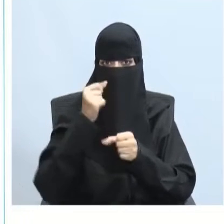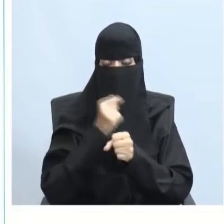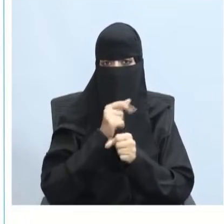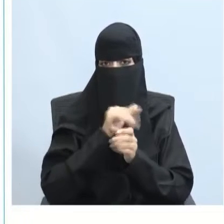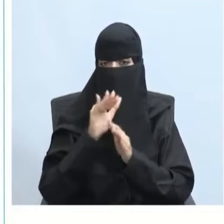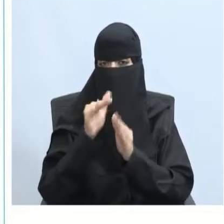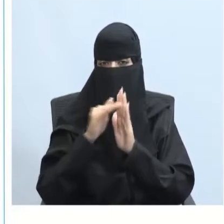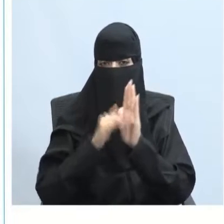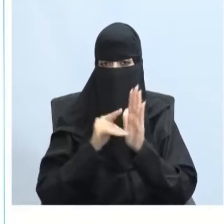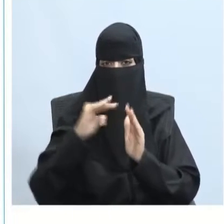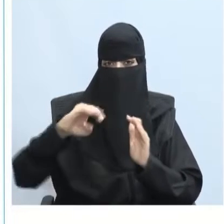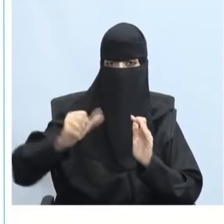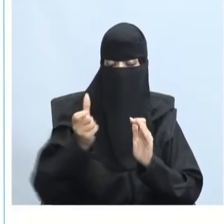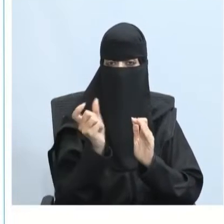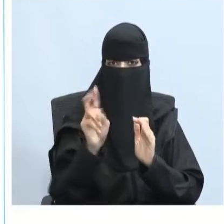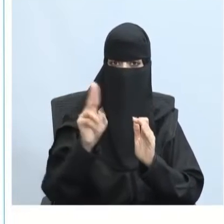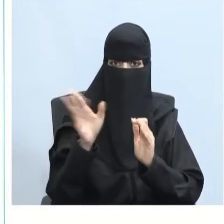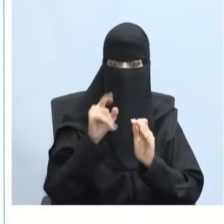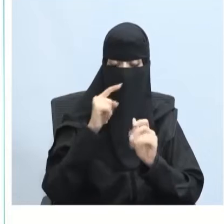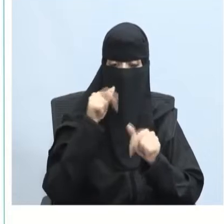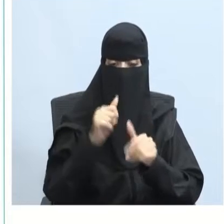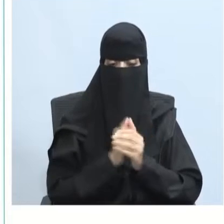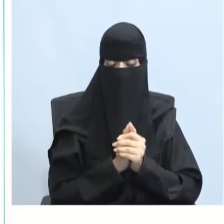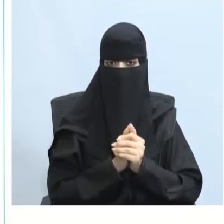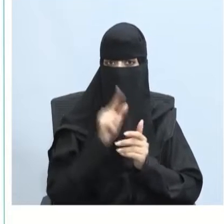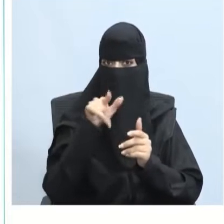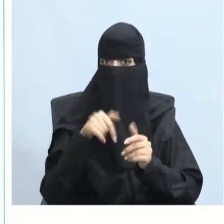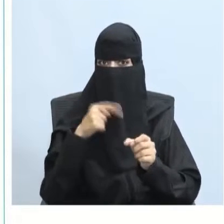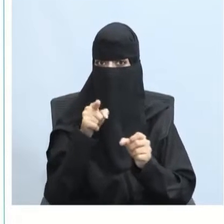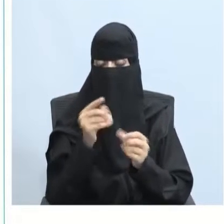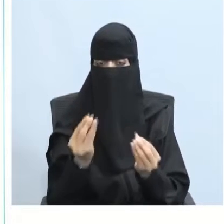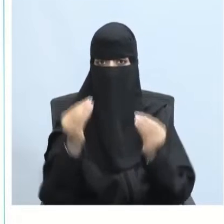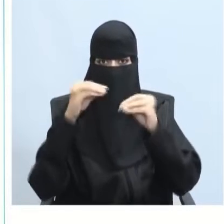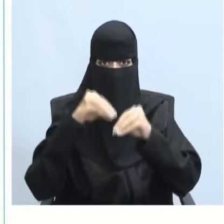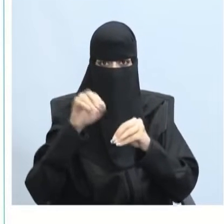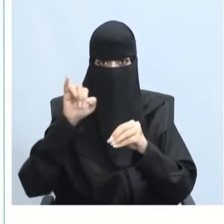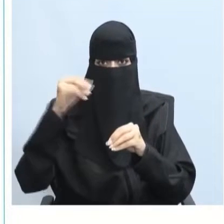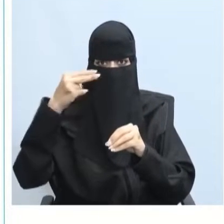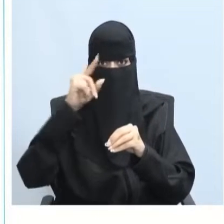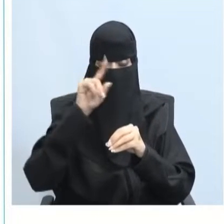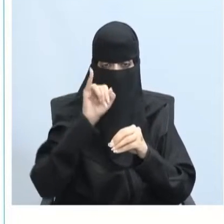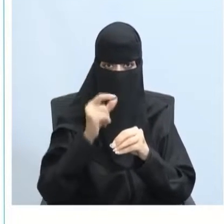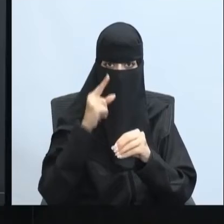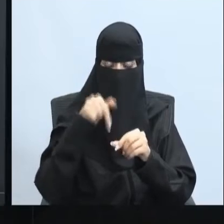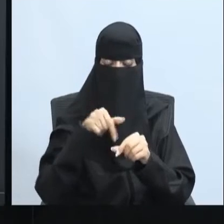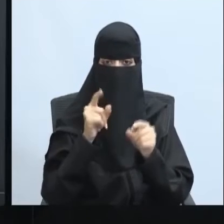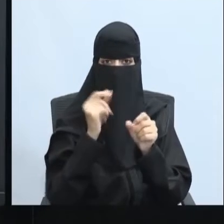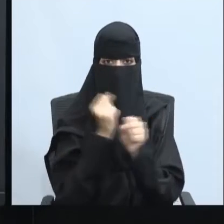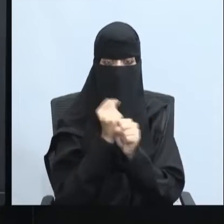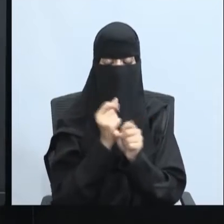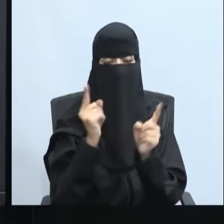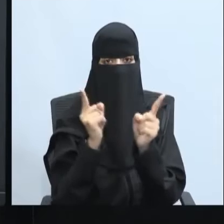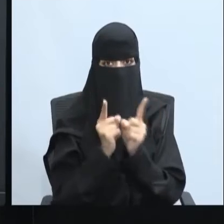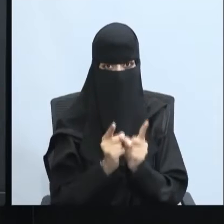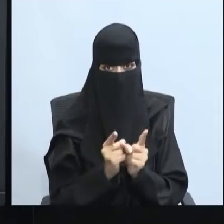تتم اضافه المعلم على مهمه محدده حتى يتم تحديدها والاهتمام بها